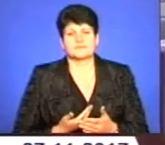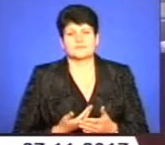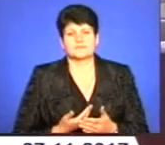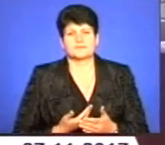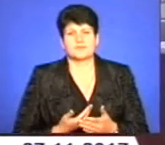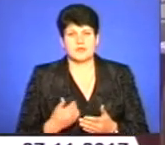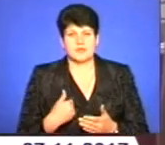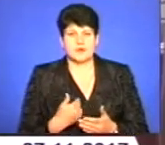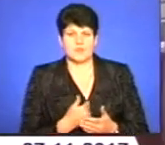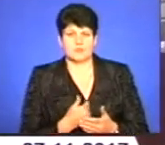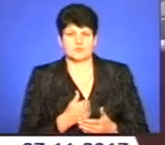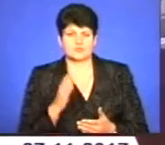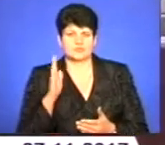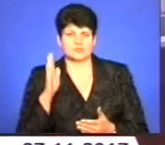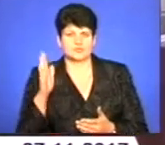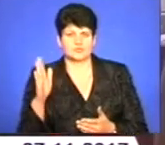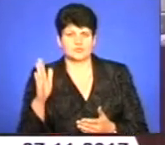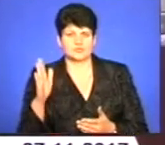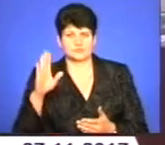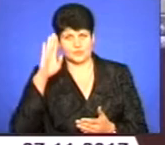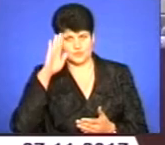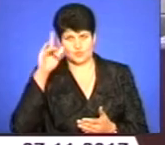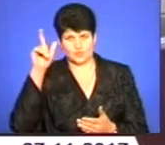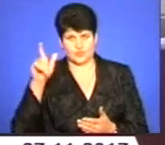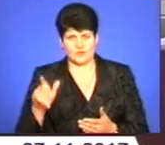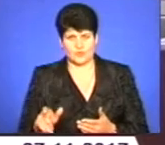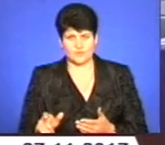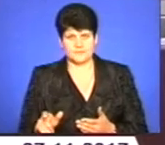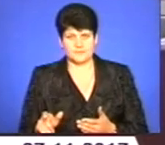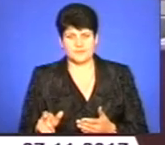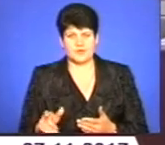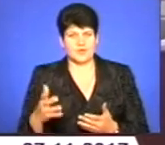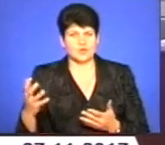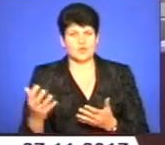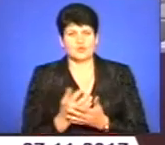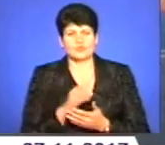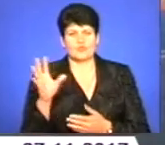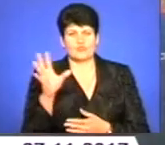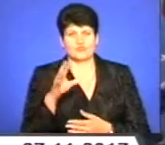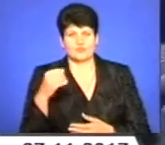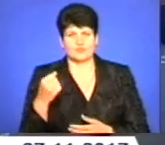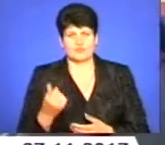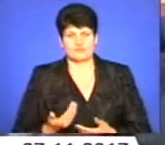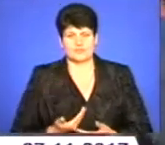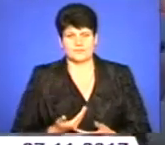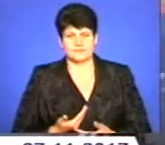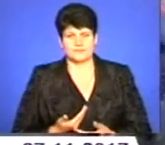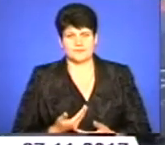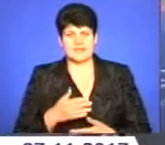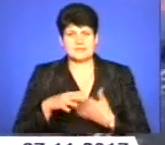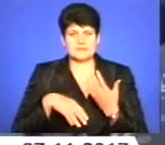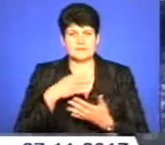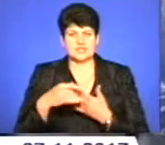щоб я був хорошим чоловіком і досягнув всього себе в житті. Змішані єдиноборства